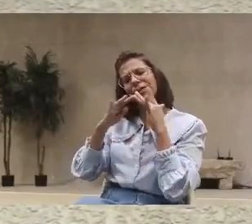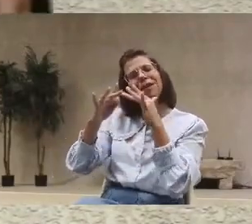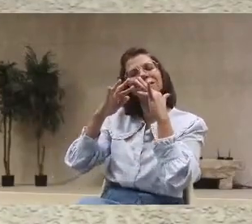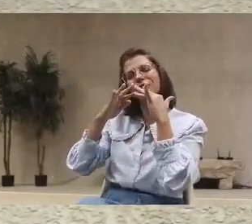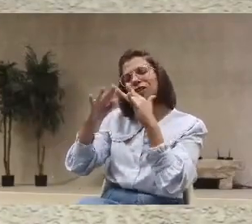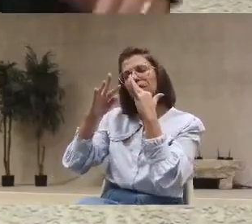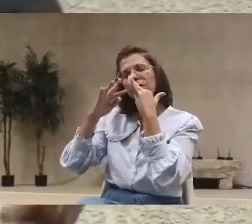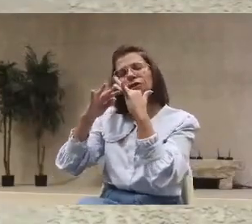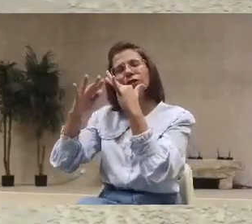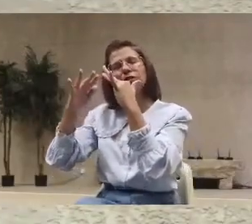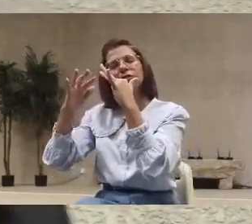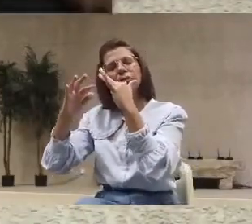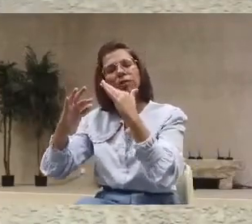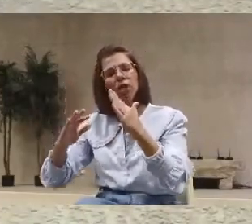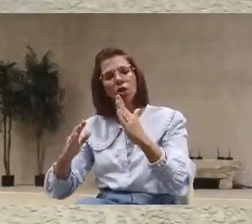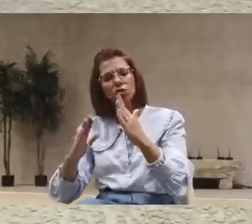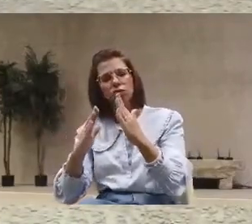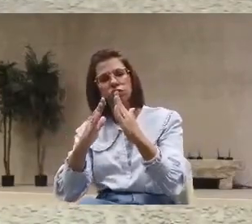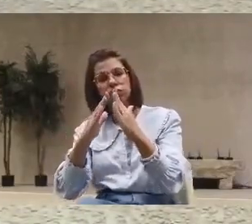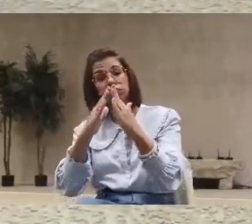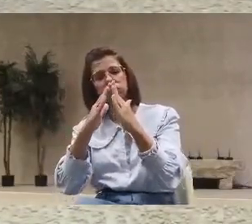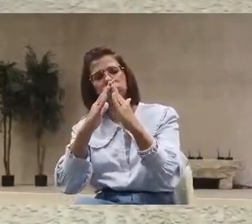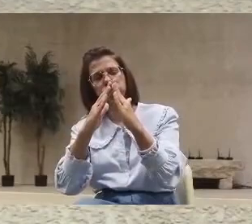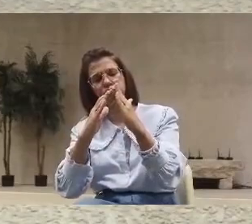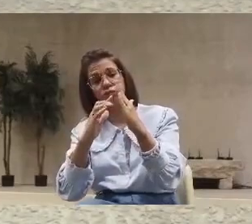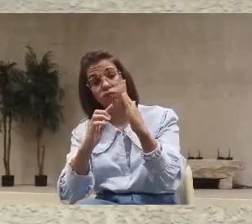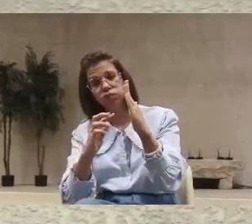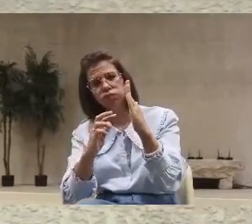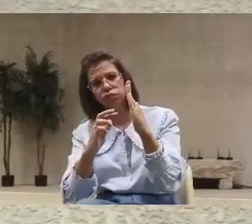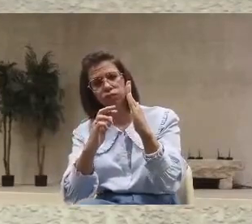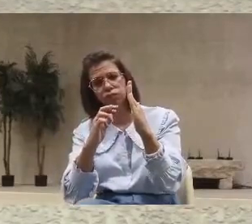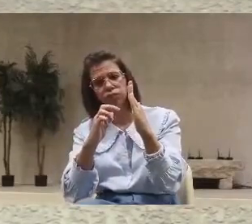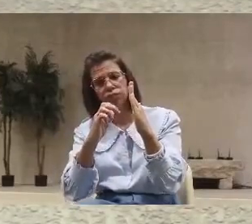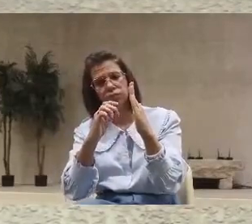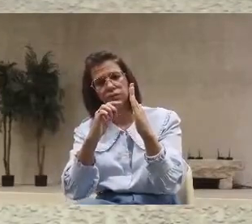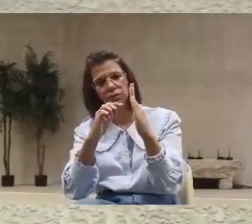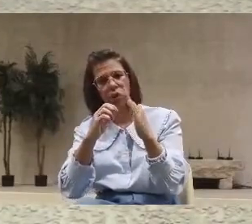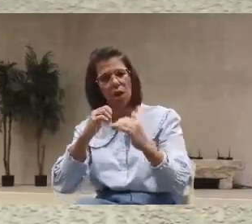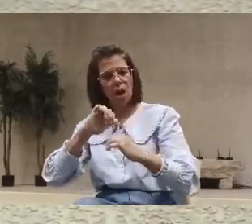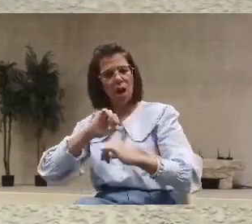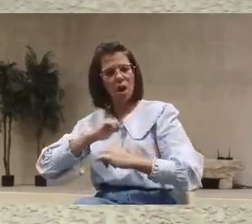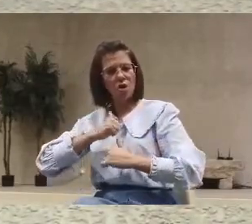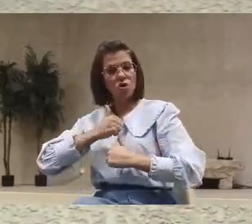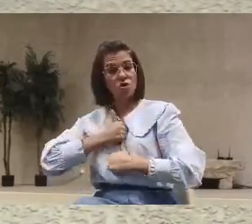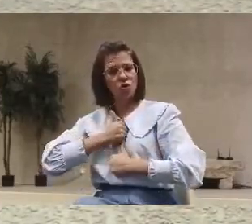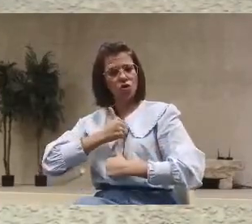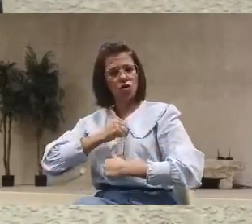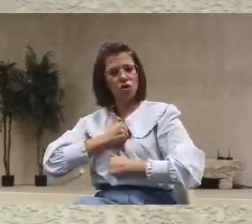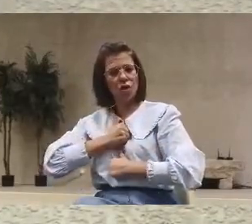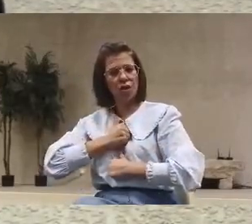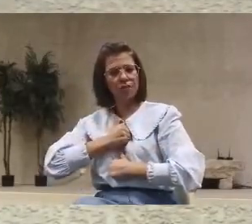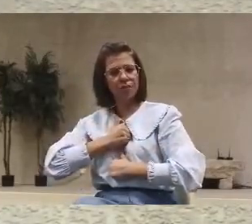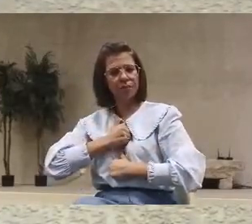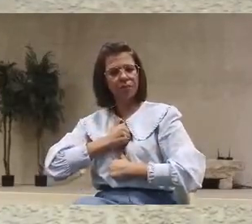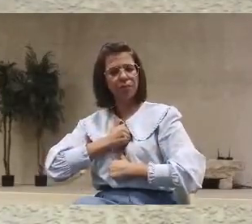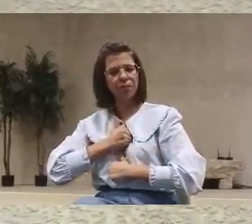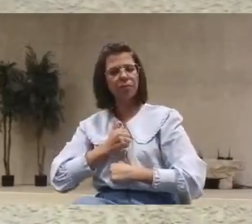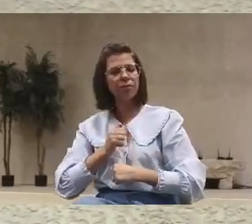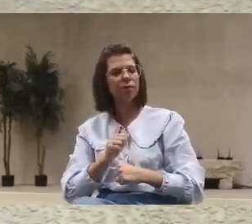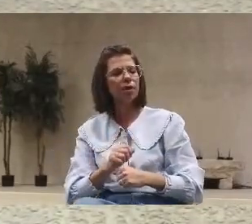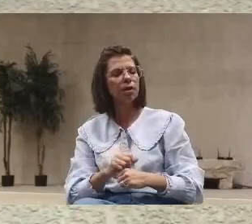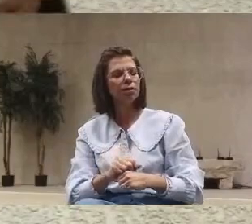arrivé sur le flanc d'une colline le soldat a commencé à sortir une pioche il a